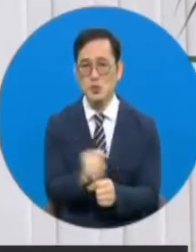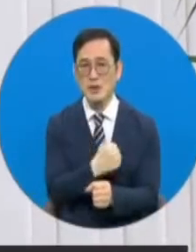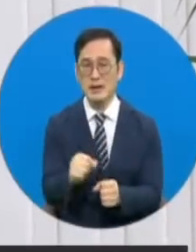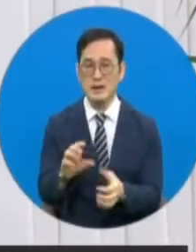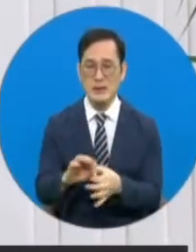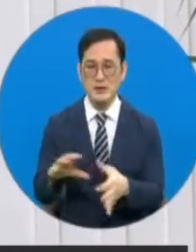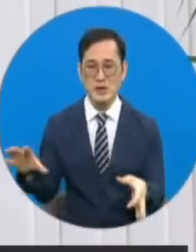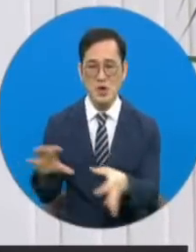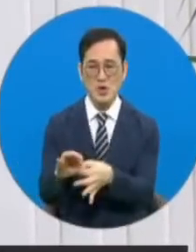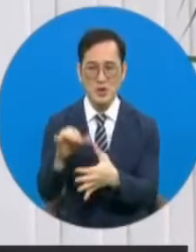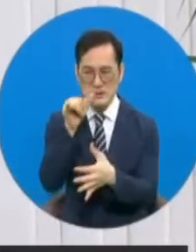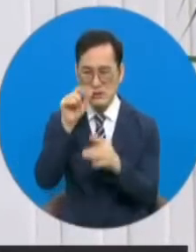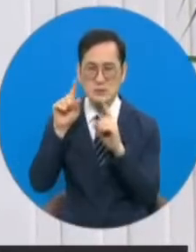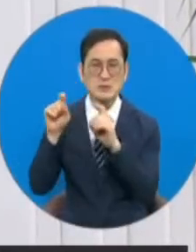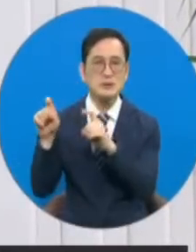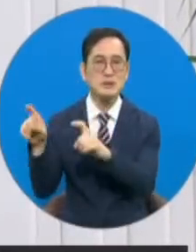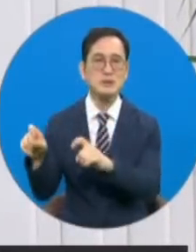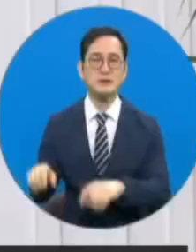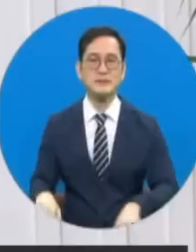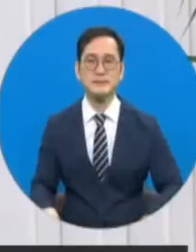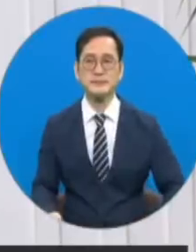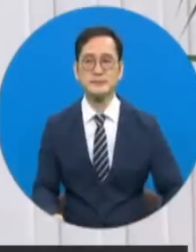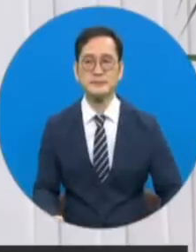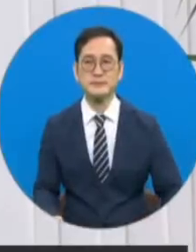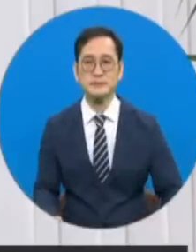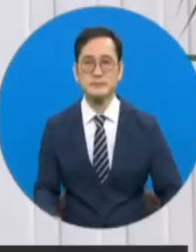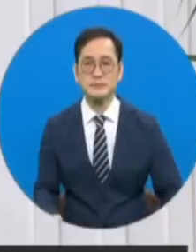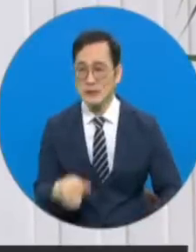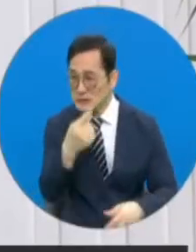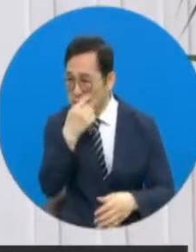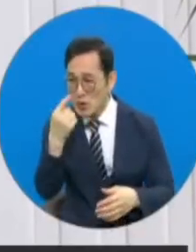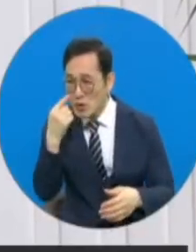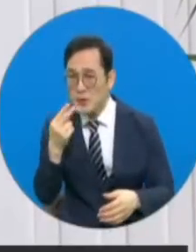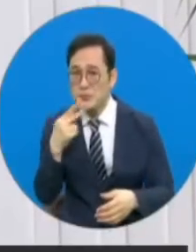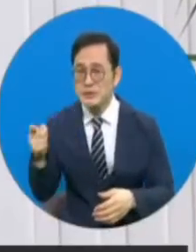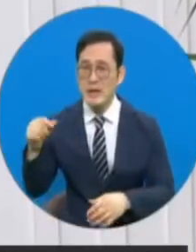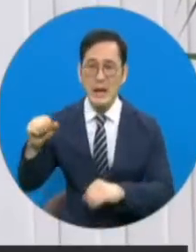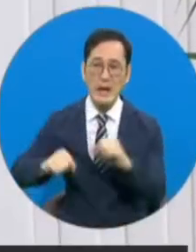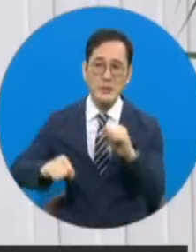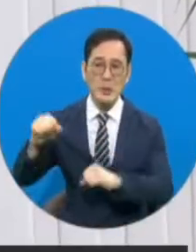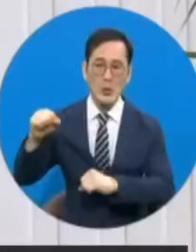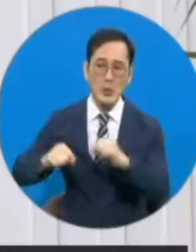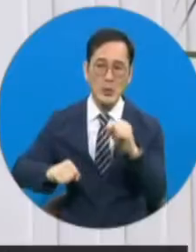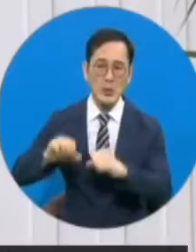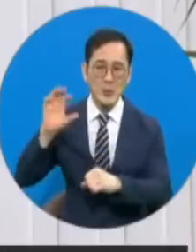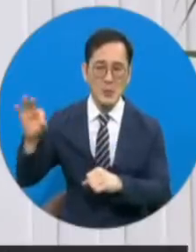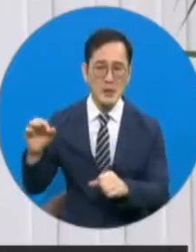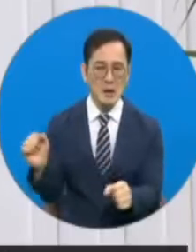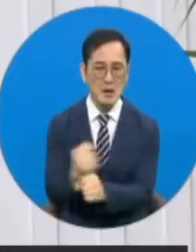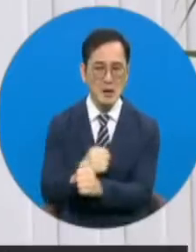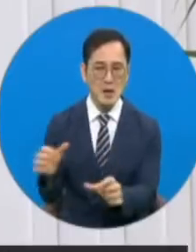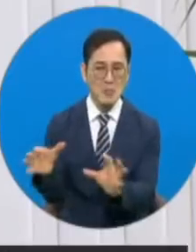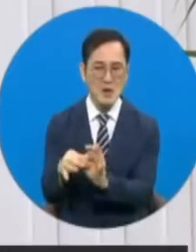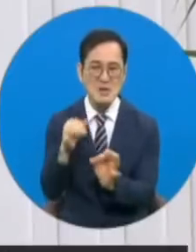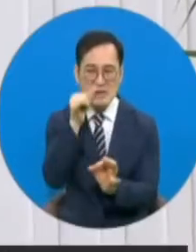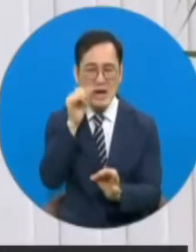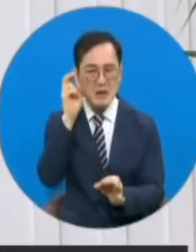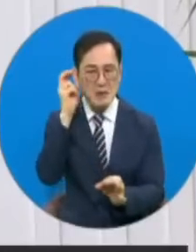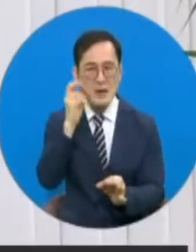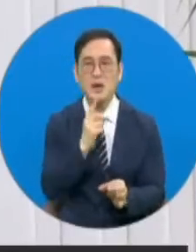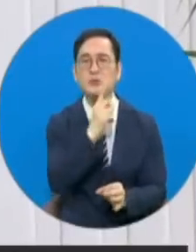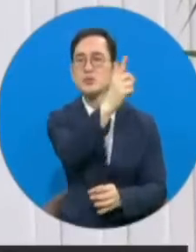것이 기소가 되어 있는 상황입니다 사실 기소 자체도 어이가 없다라는 생각을 가지고 있는 위원장에 대한 기소는 그렇죠 그럼 나머지 그